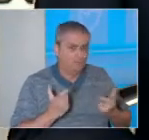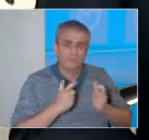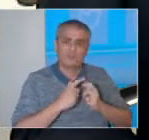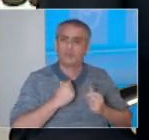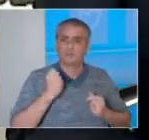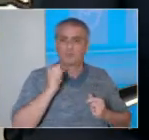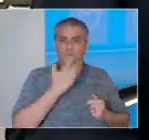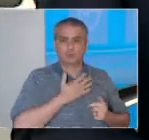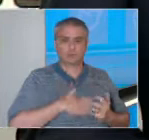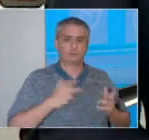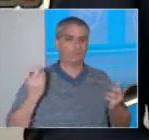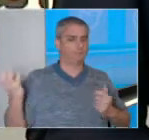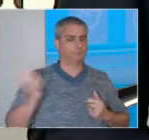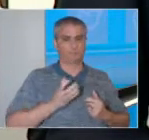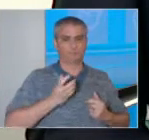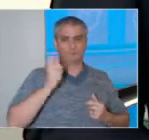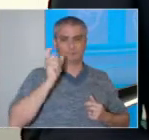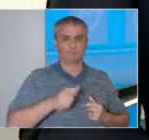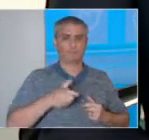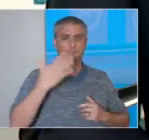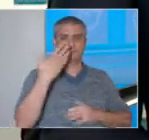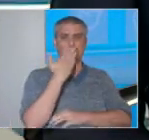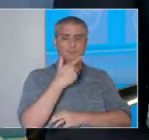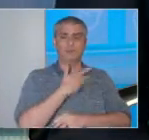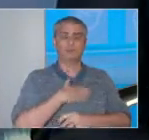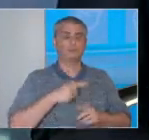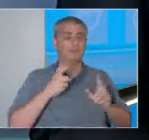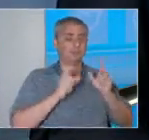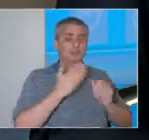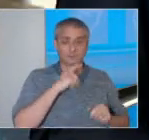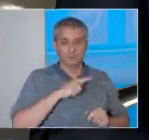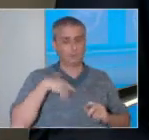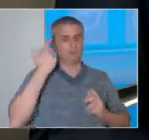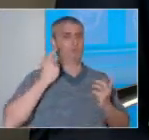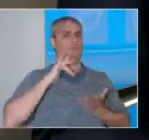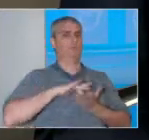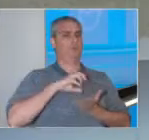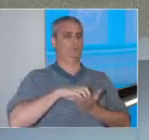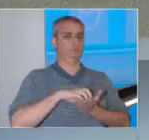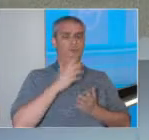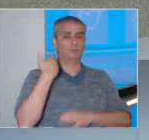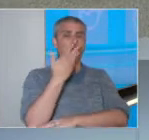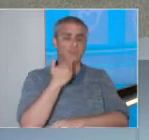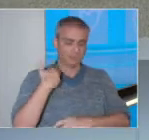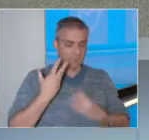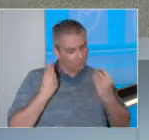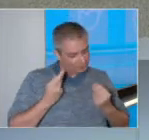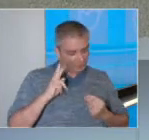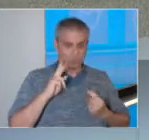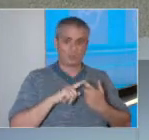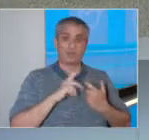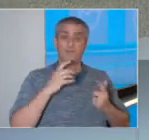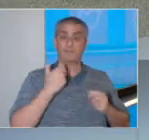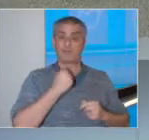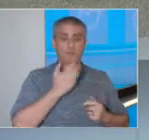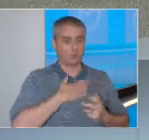מפלגת ימינה קודם כל רוצה להמליך את אזרח מדינת ישראל. מפלגת ימינה רוצה לאפשר ולגרום לכך שמדינת ישראל טובה יותר. מפלגת ימינה